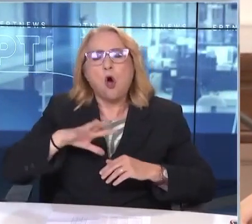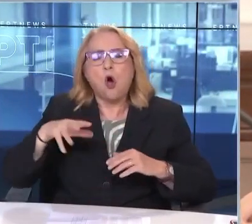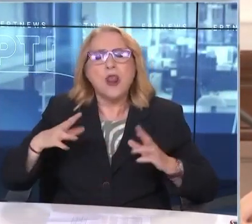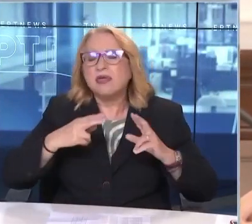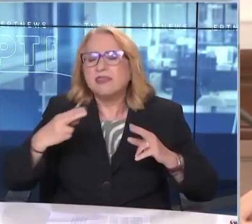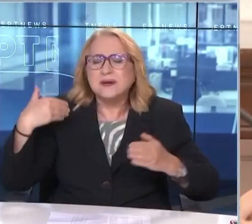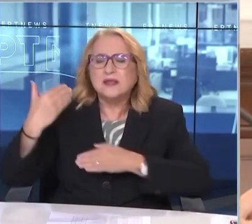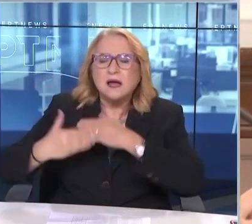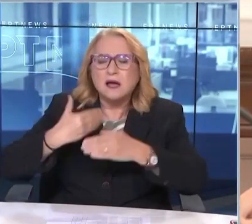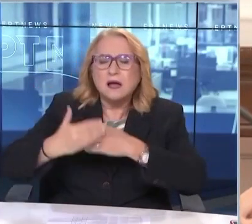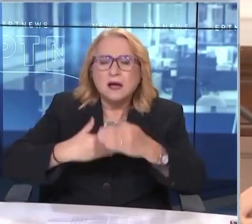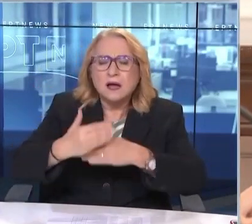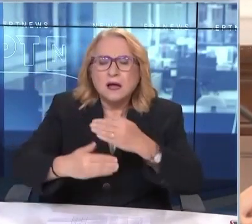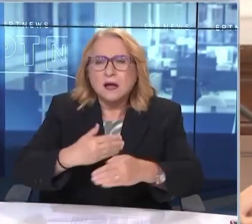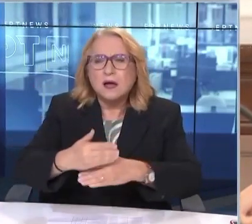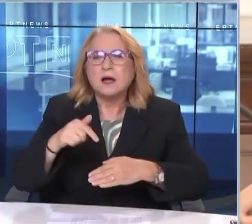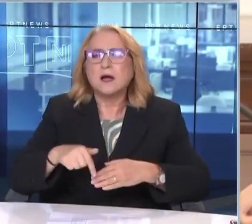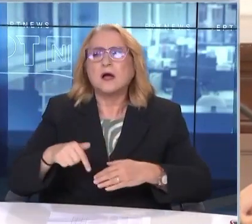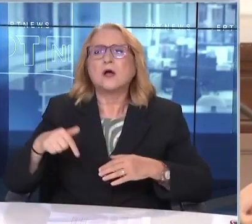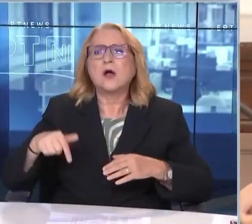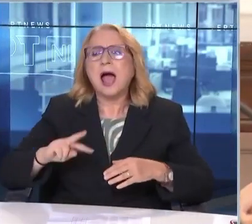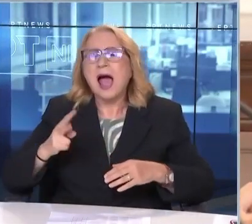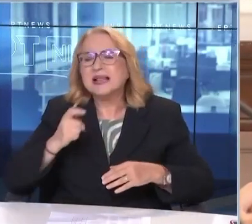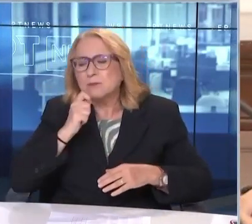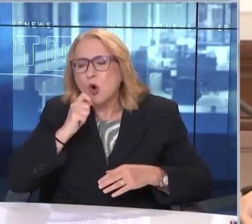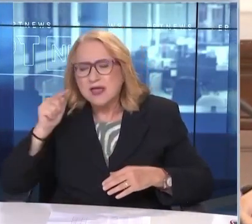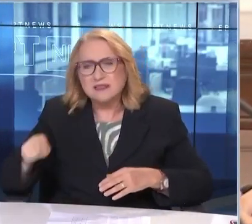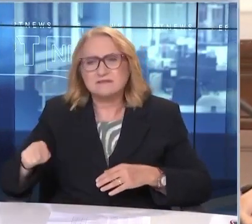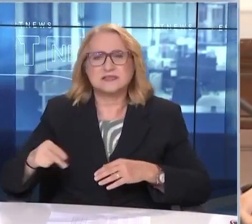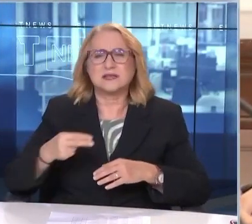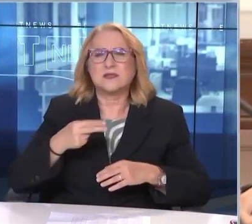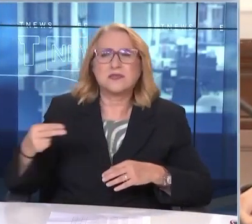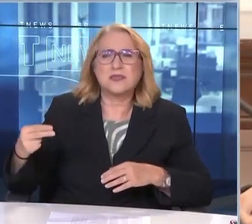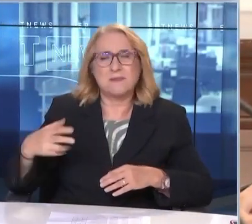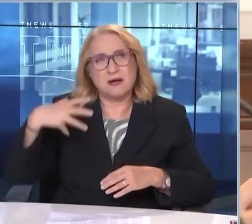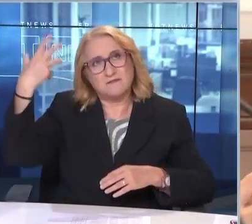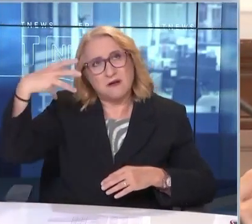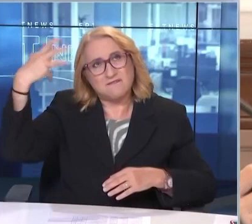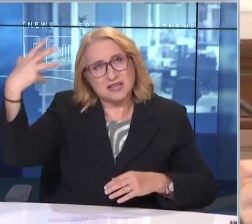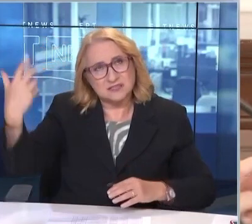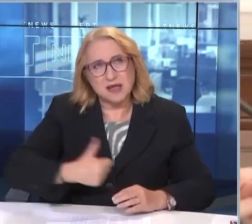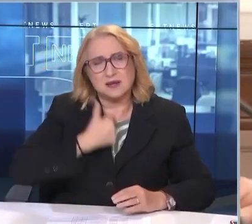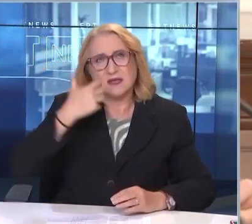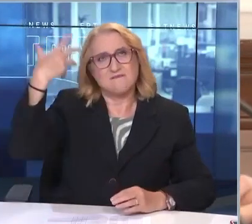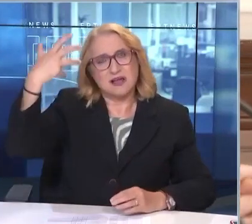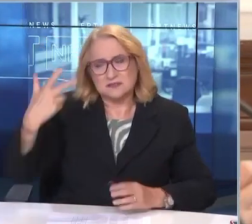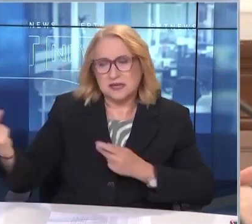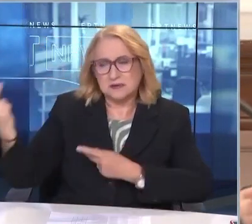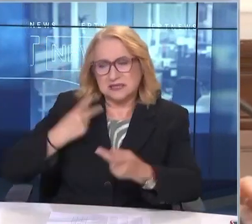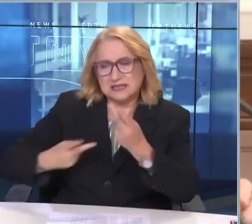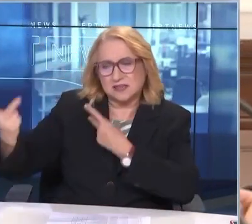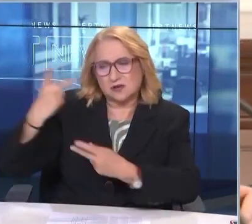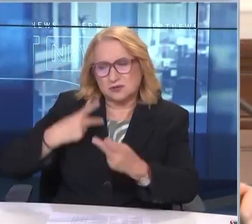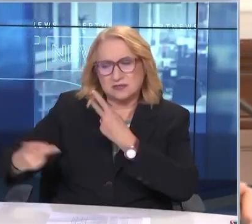προσκήνιο τόσο ως αντιπολιτευτικό φόβητρο περί δήθεν αλαζονίας, όσο όμως και